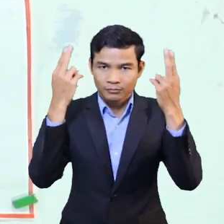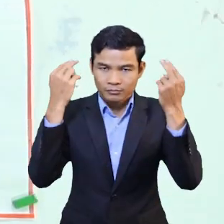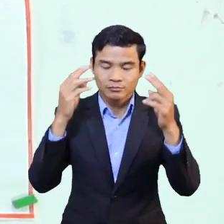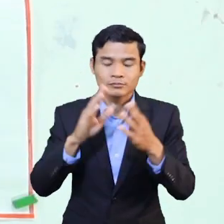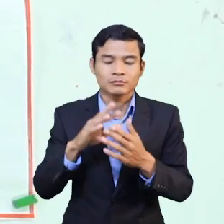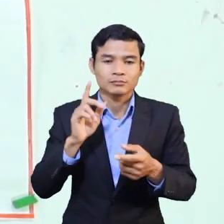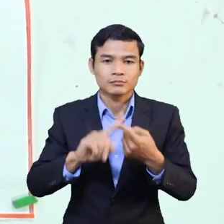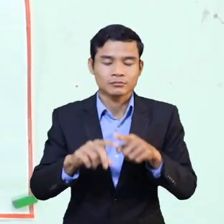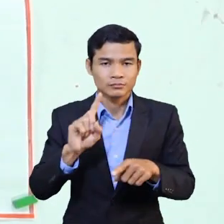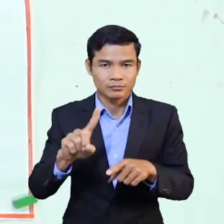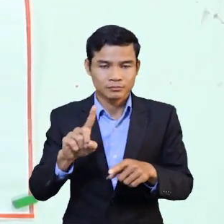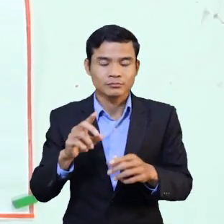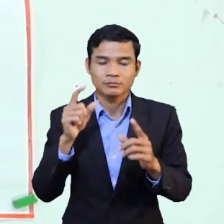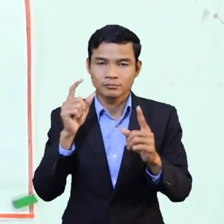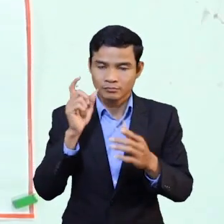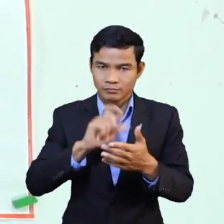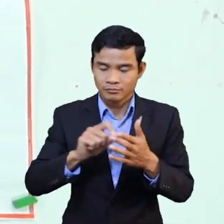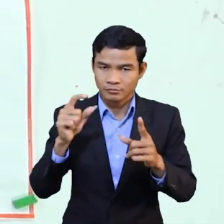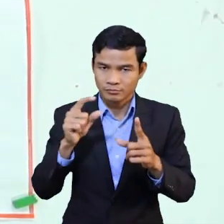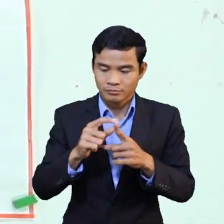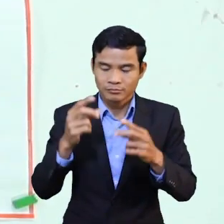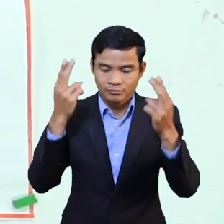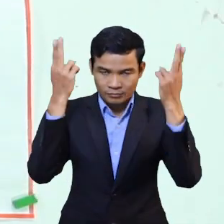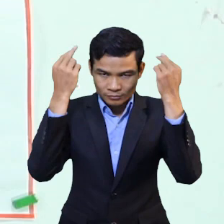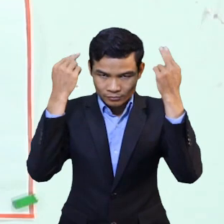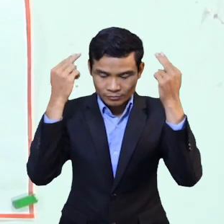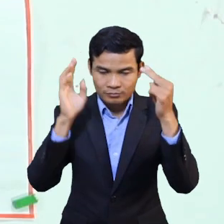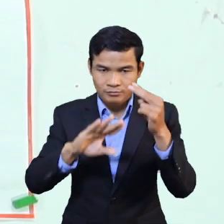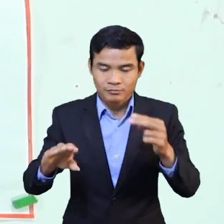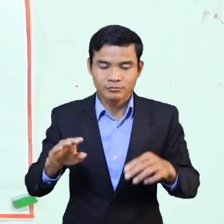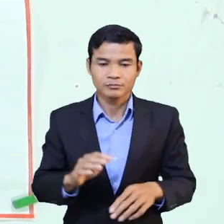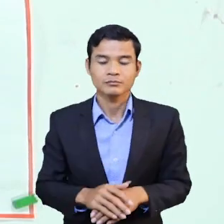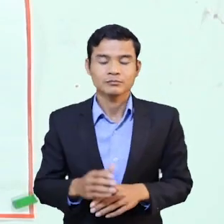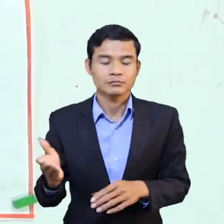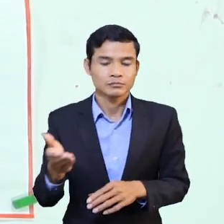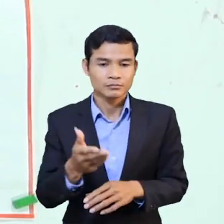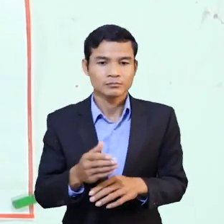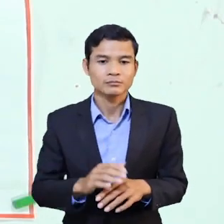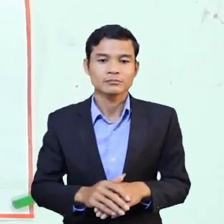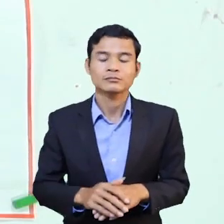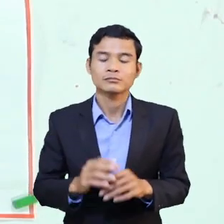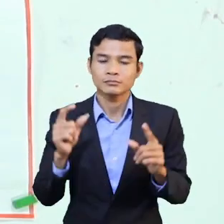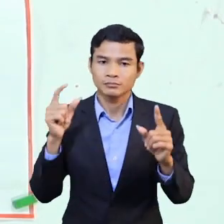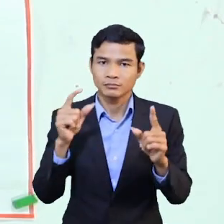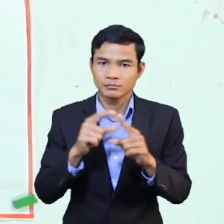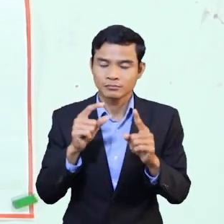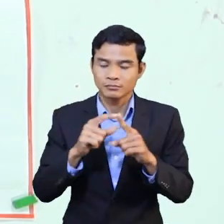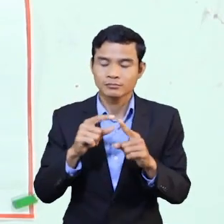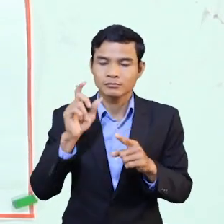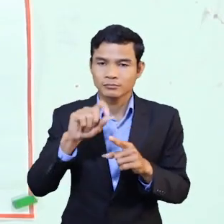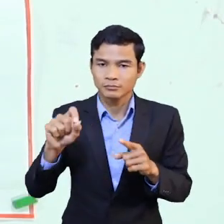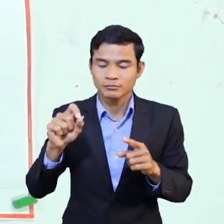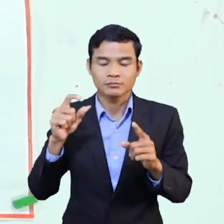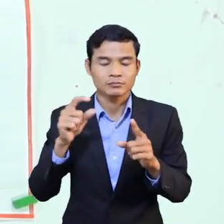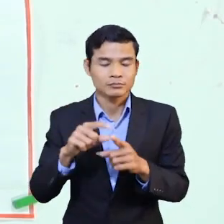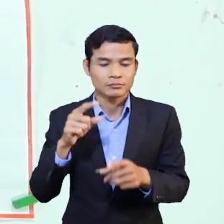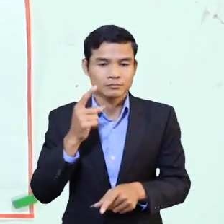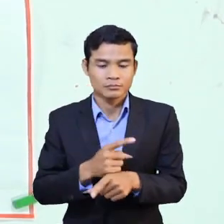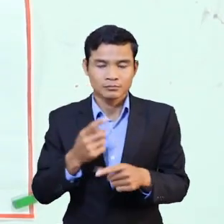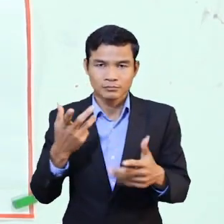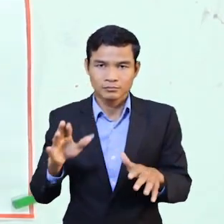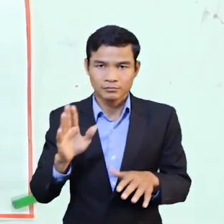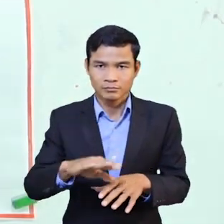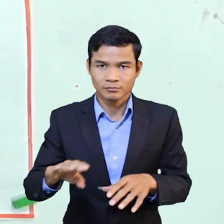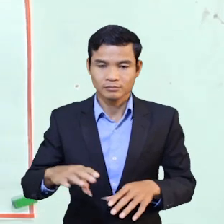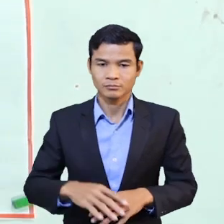xe bia tốn tốn xài chà đôi chân ấy con tìm thật bia nè con á thà ta ở bia tốn xài để con so xe bàn trầm trời hay rừng nở